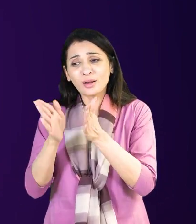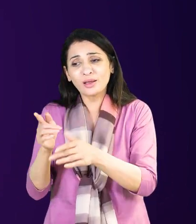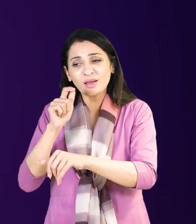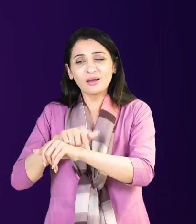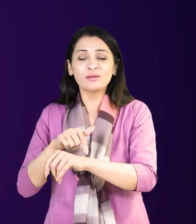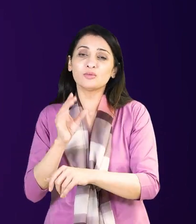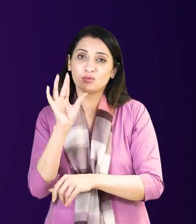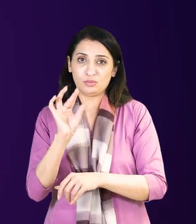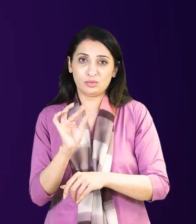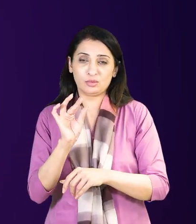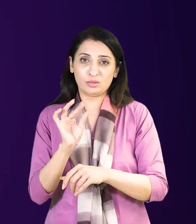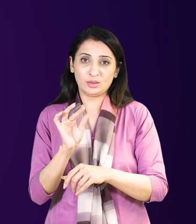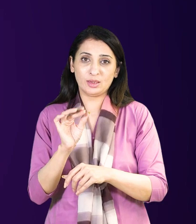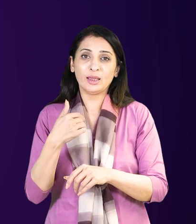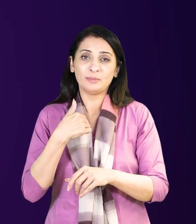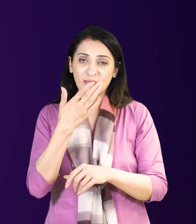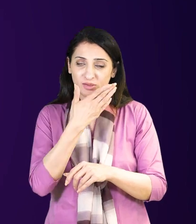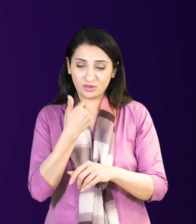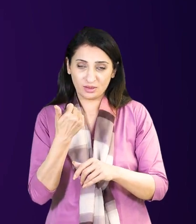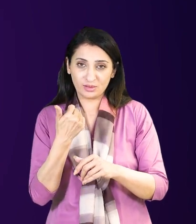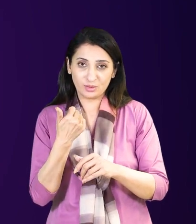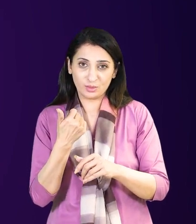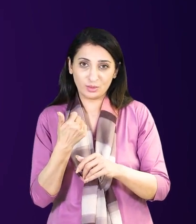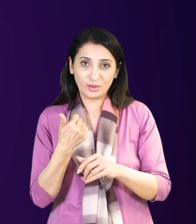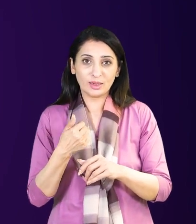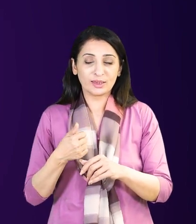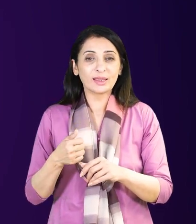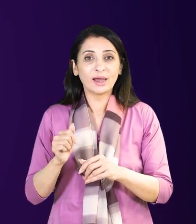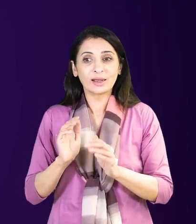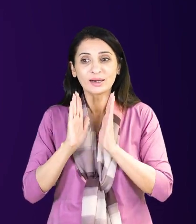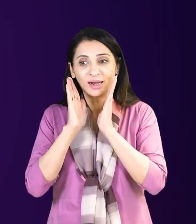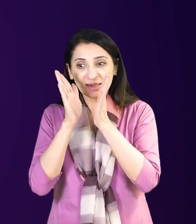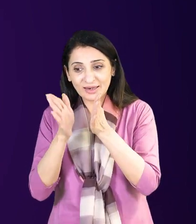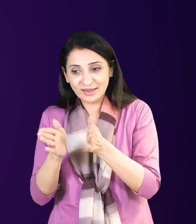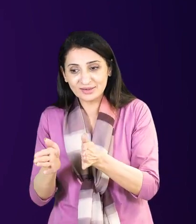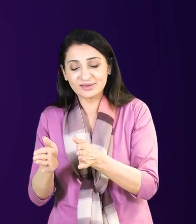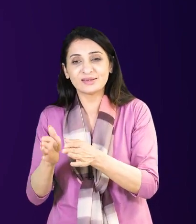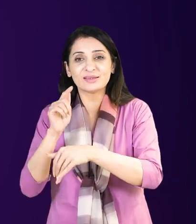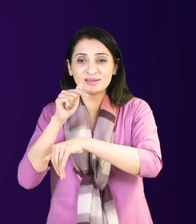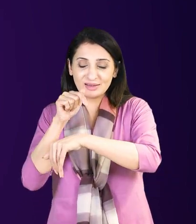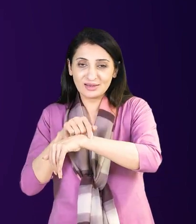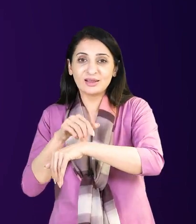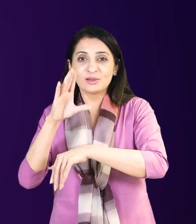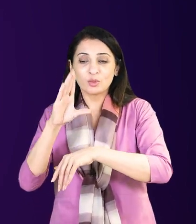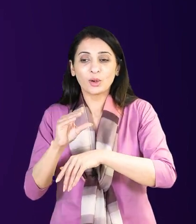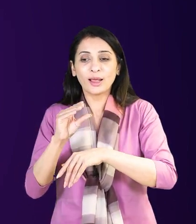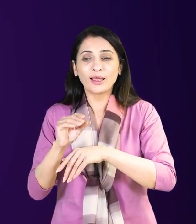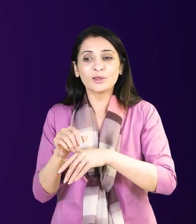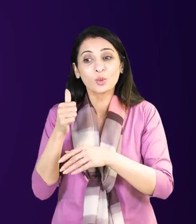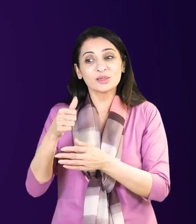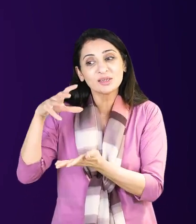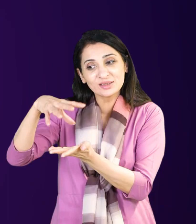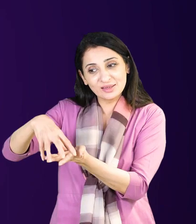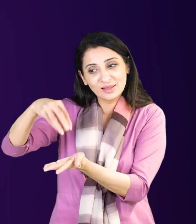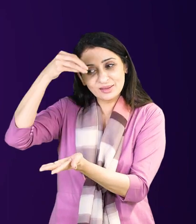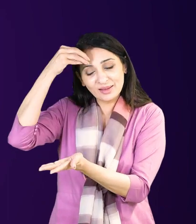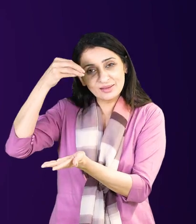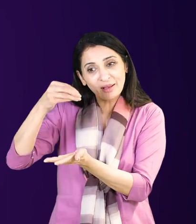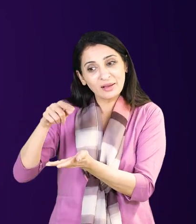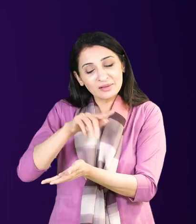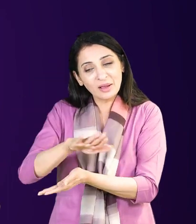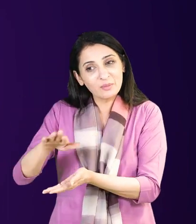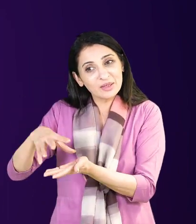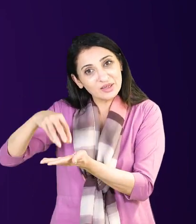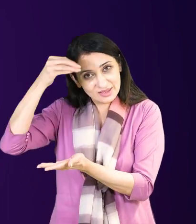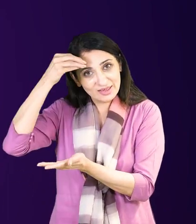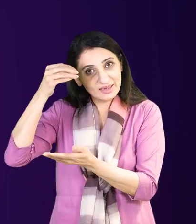वैसे भी अटेंशन स्पैन बहुत कम होता है, बट लाइक दे से कि जितना कम है उसमें कोई वो अच्छी चीज़ ग्रास्प कर ले,